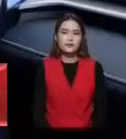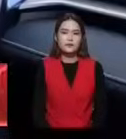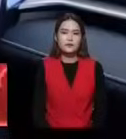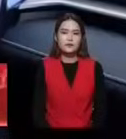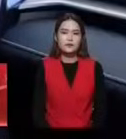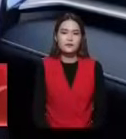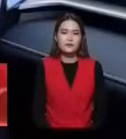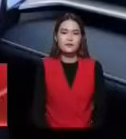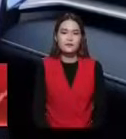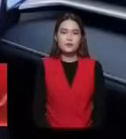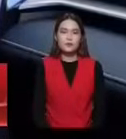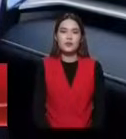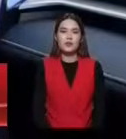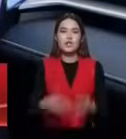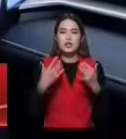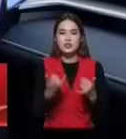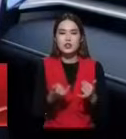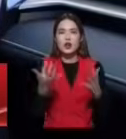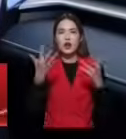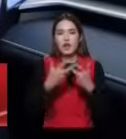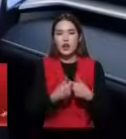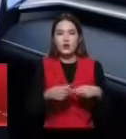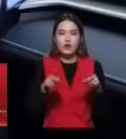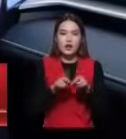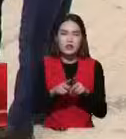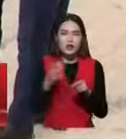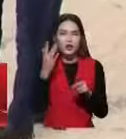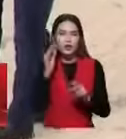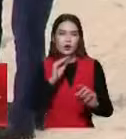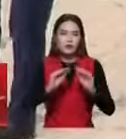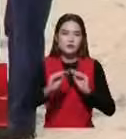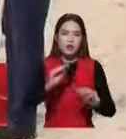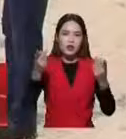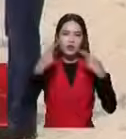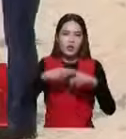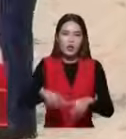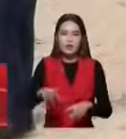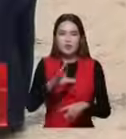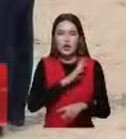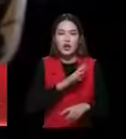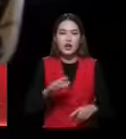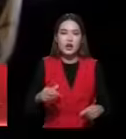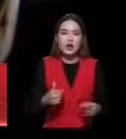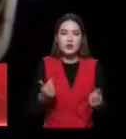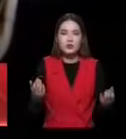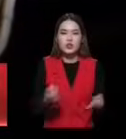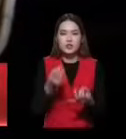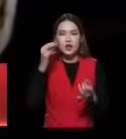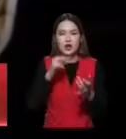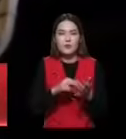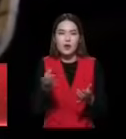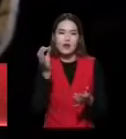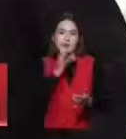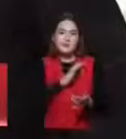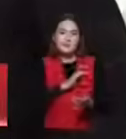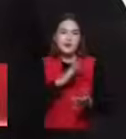Қымбатына қаржы жетпейді. Сондықтан осындай аспан асты елінің өнімін жаппай алып жатыр. Ерғанаттың таңдауы осы елдің көлігі болды. Бағасы қол жетімді,